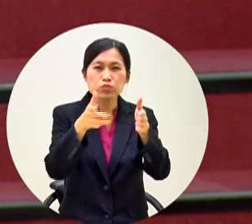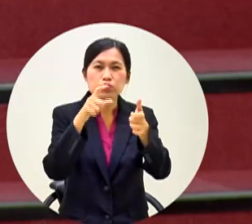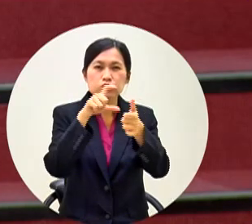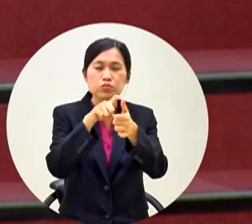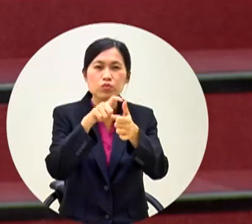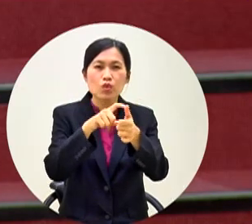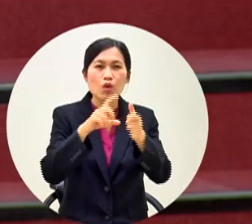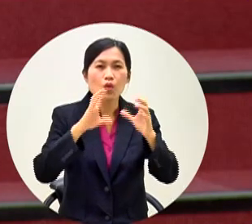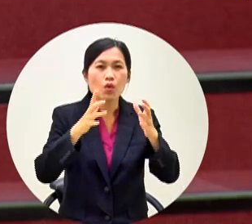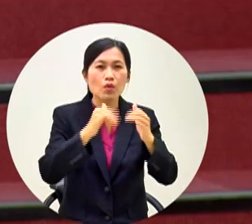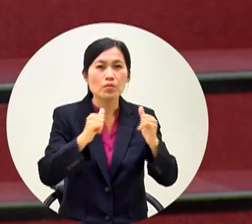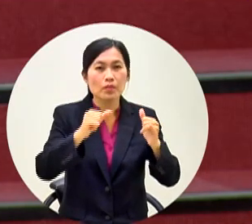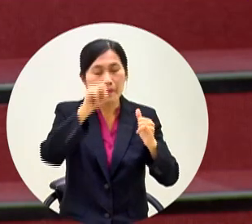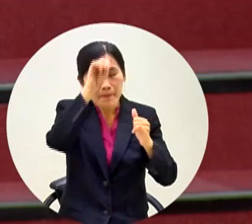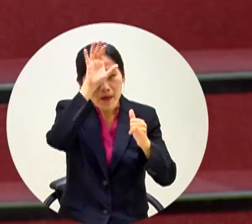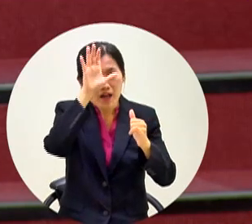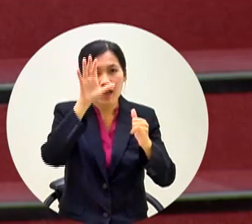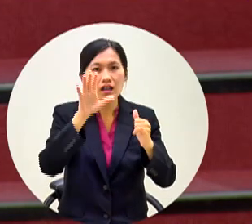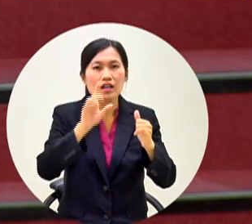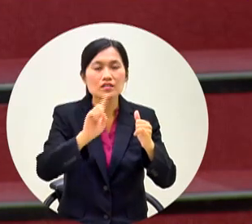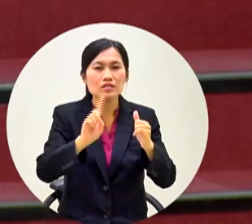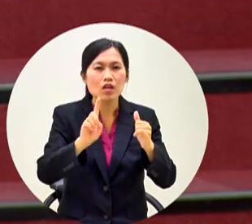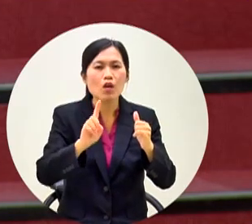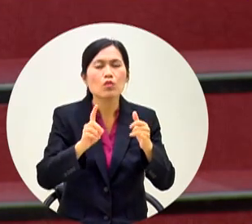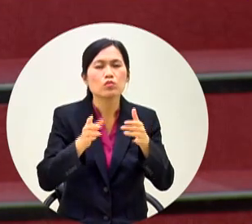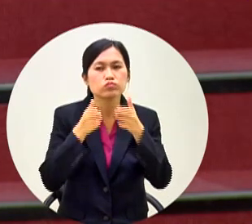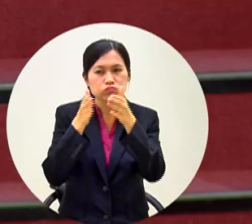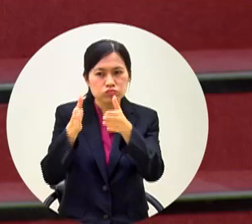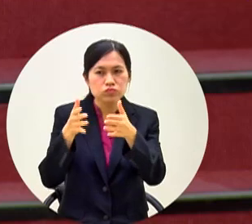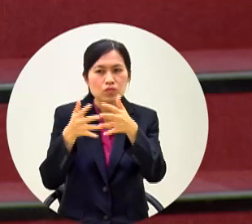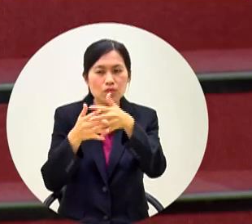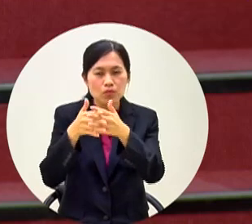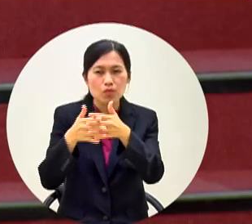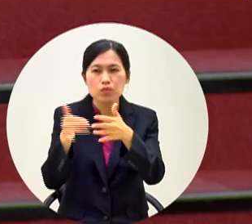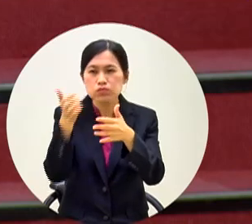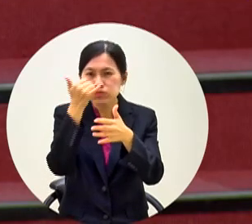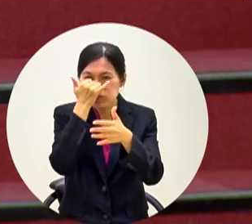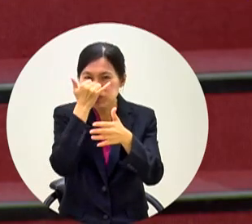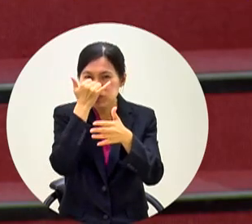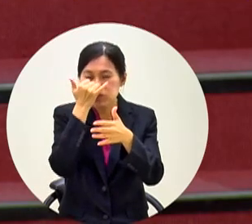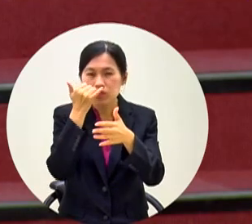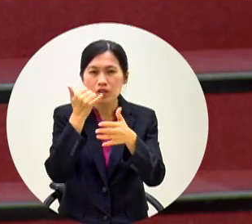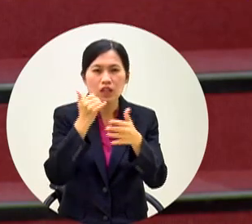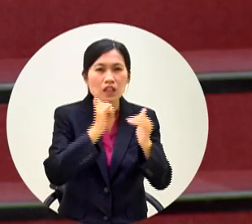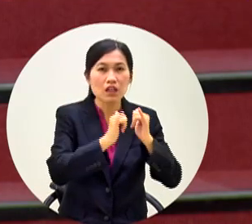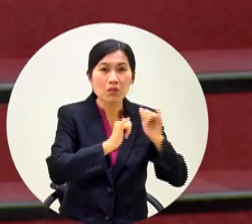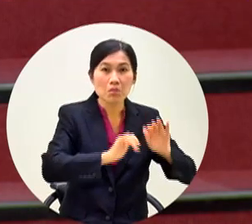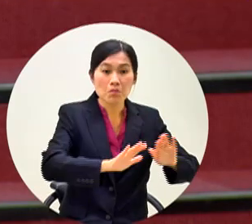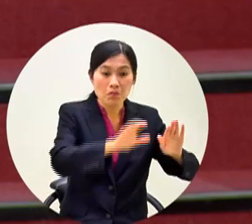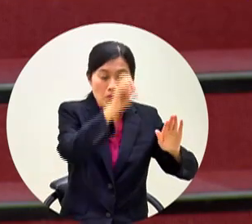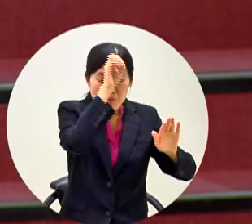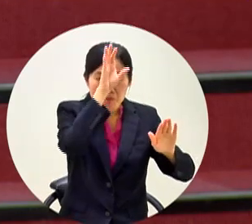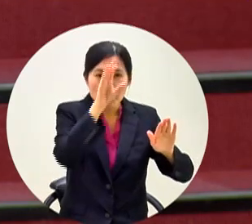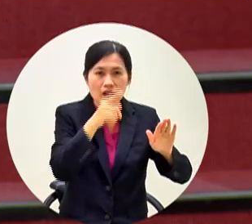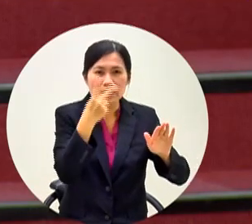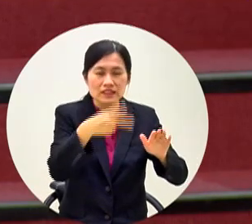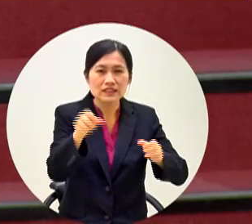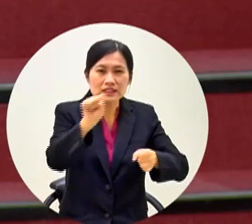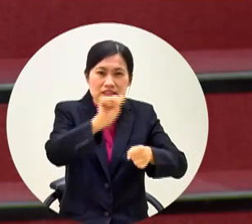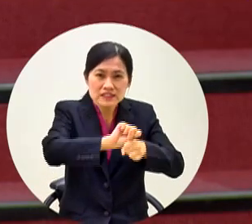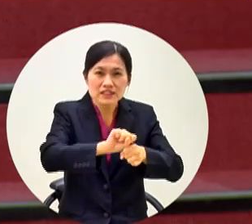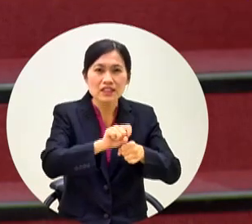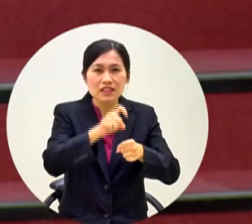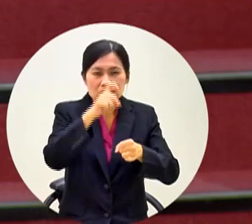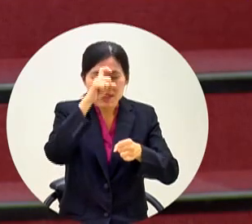本是只有这个关于美猪的部分，那但是呢这个民进党的议员呢在加码，希望高雄